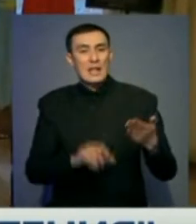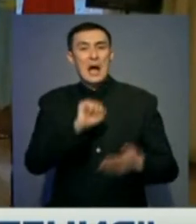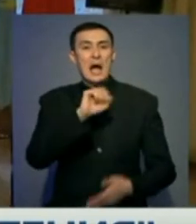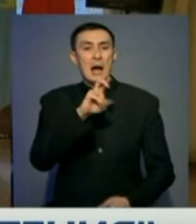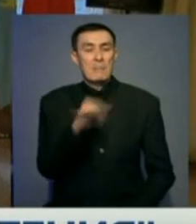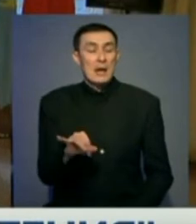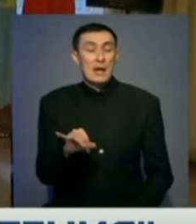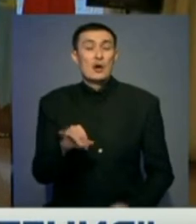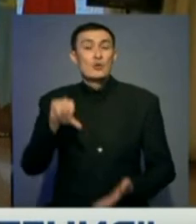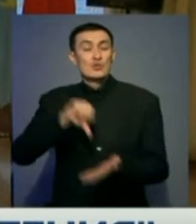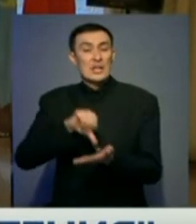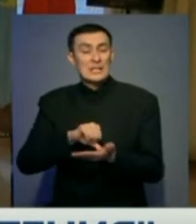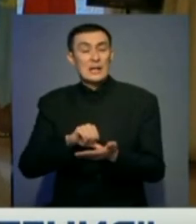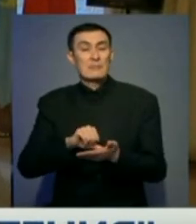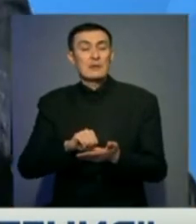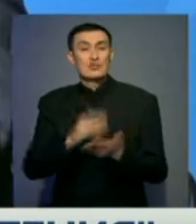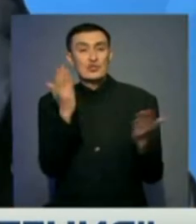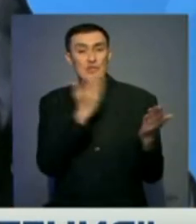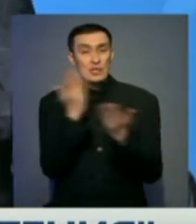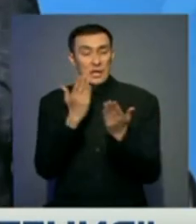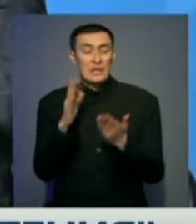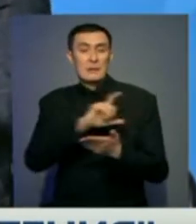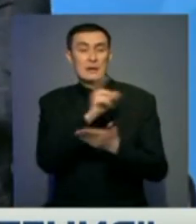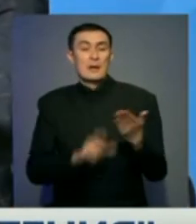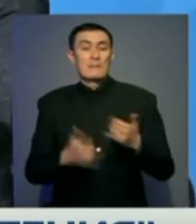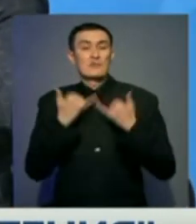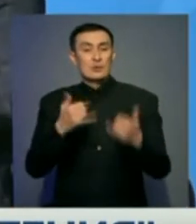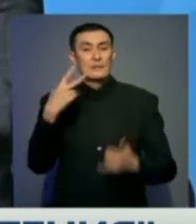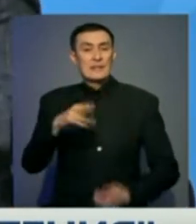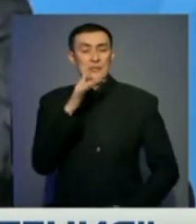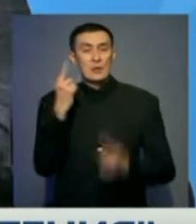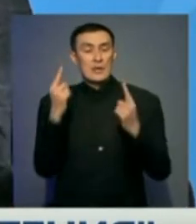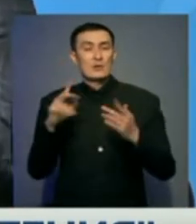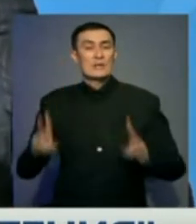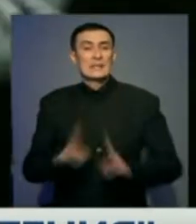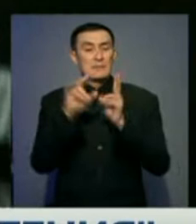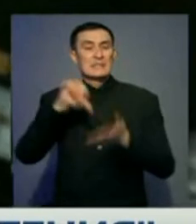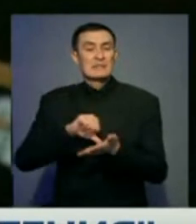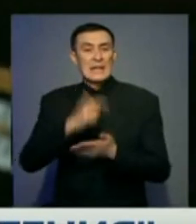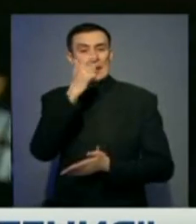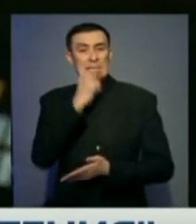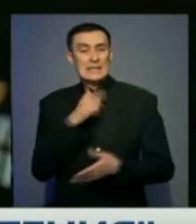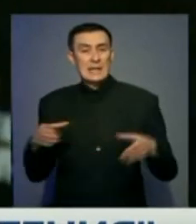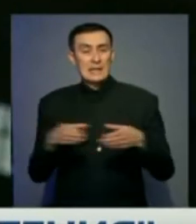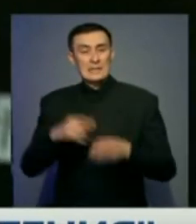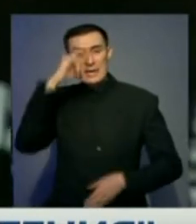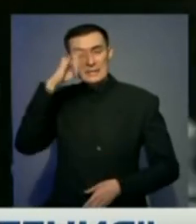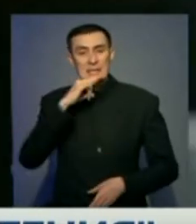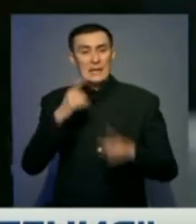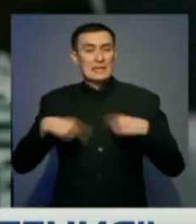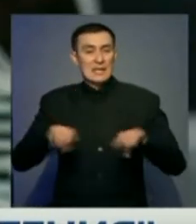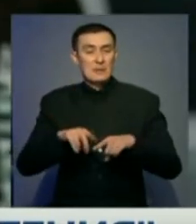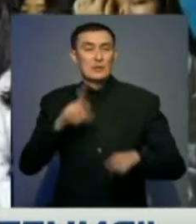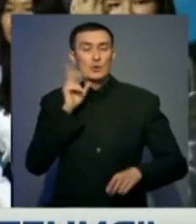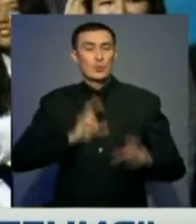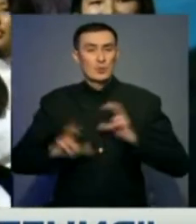Кунанбаева. Гостями и участниками абаевских чтений, посвященных 20-летию Астаны, стали представители интеллигенции, казахской диаспоры и